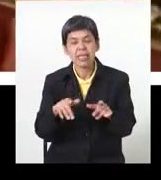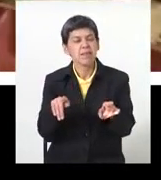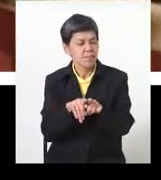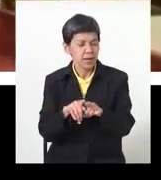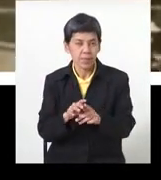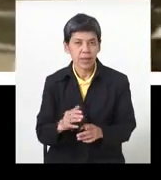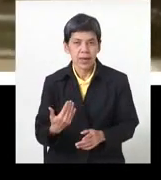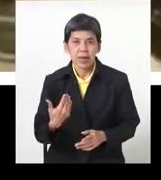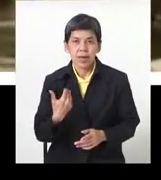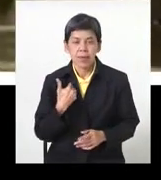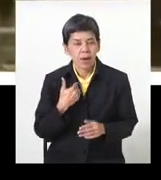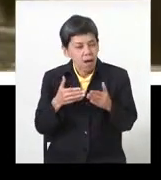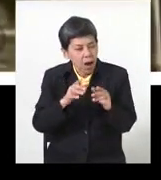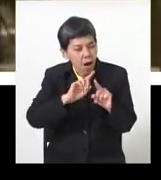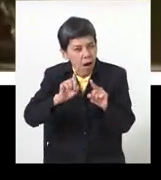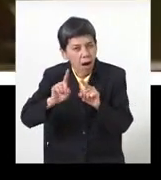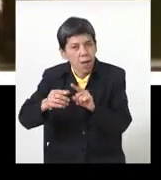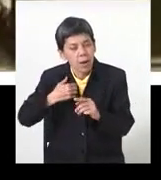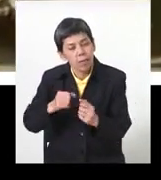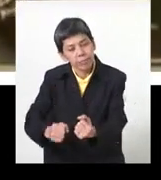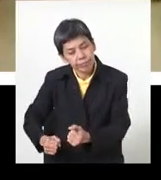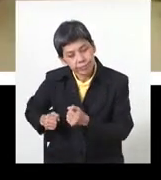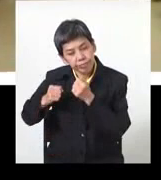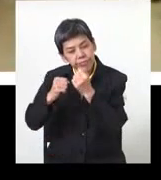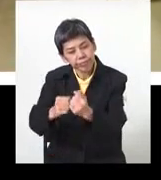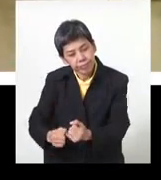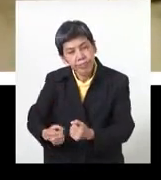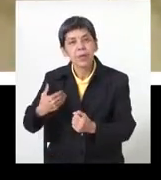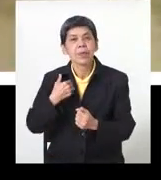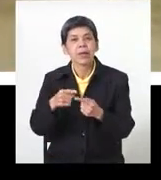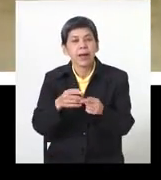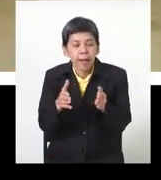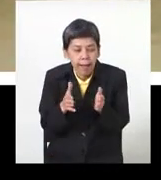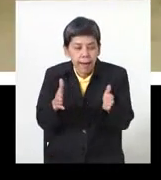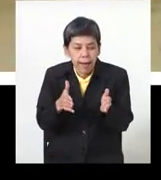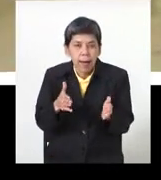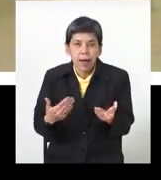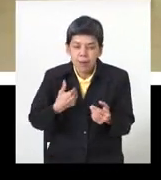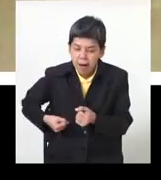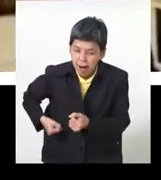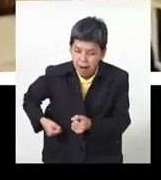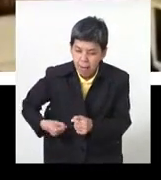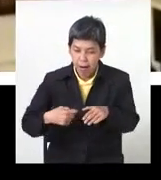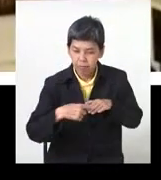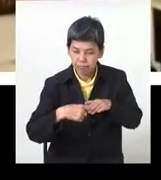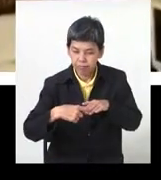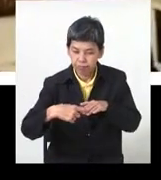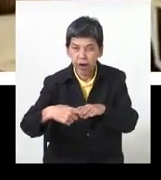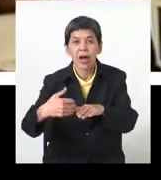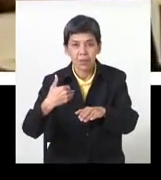ในกรุงเทพจะมีเรือๆนานาชนิดเรือพายเรือเรือเล็กเรือใหญ่ไปจนถึงเรือ